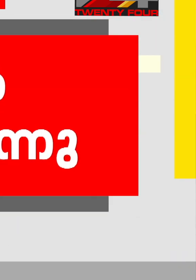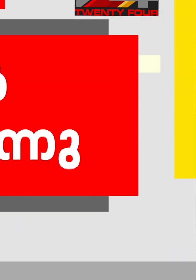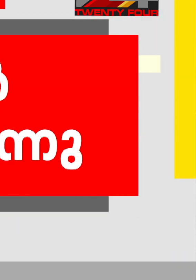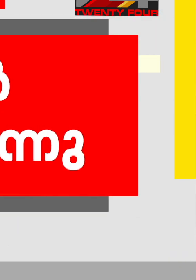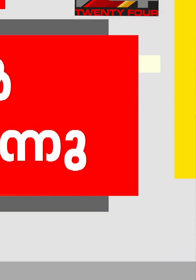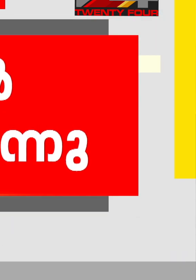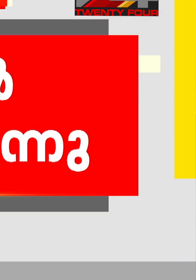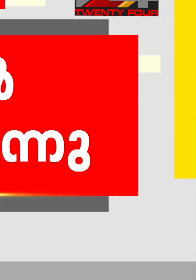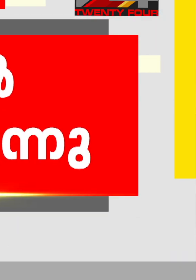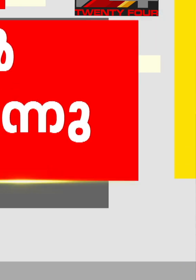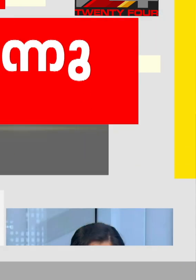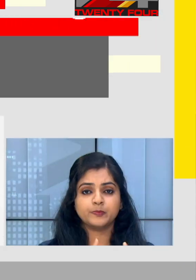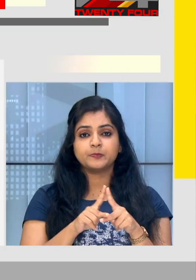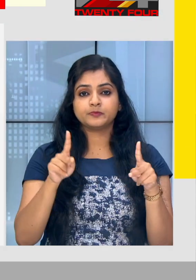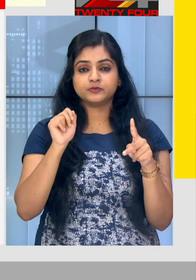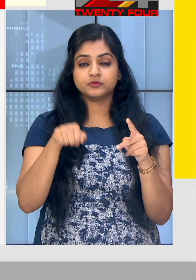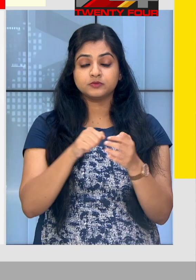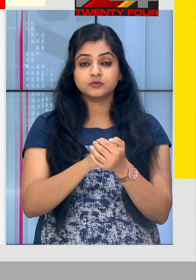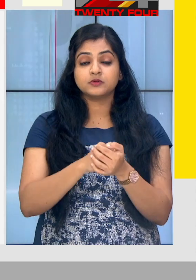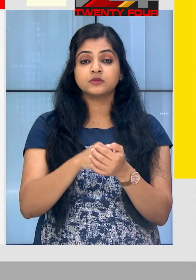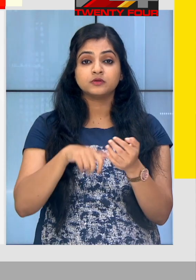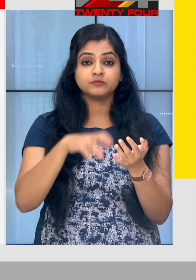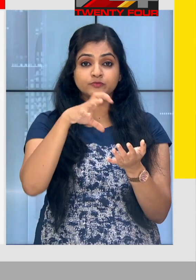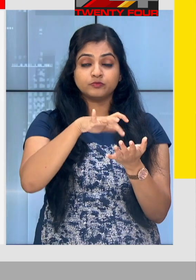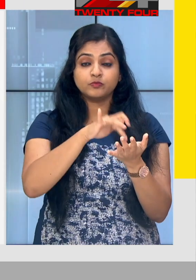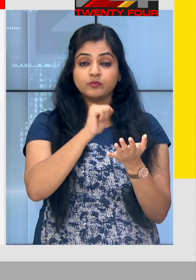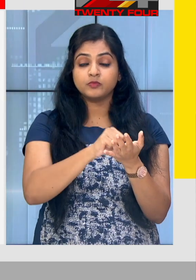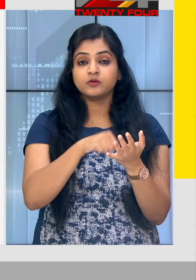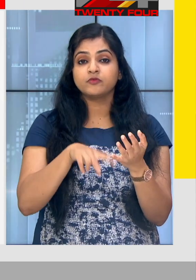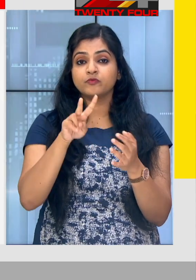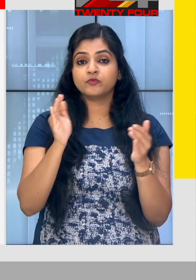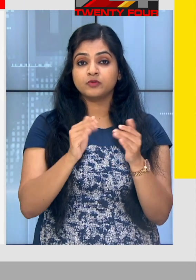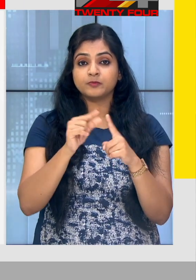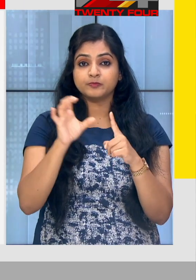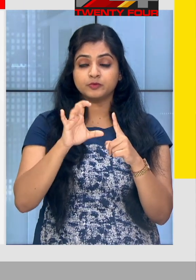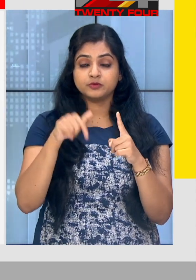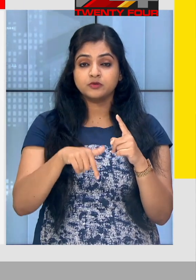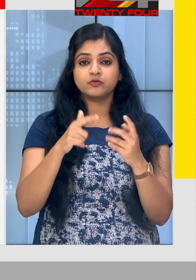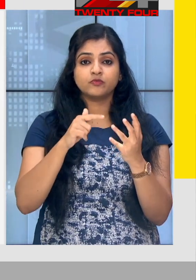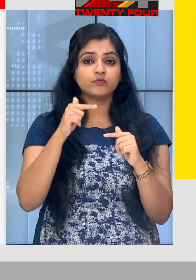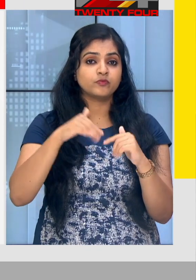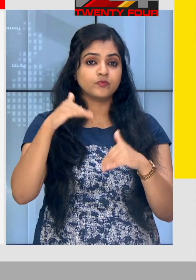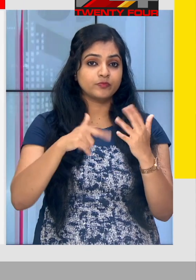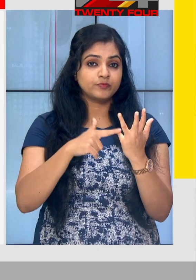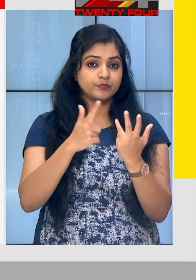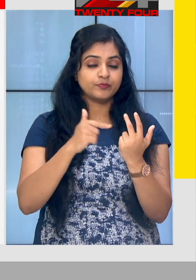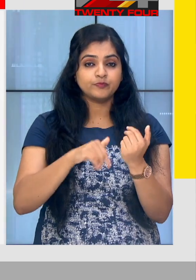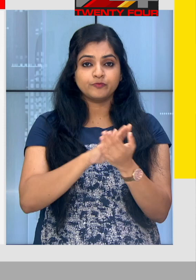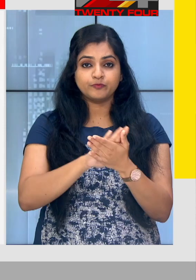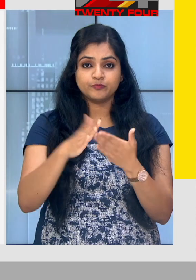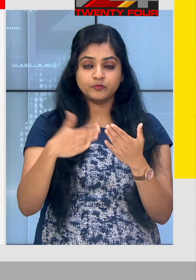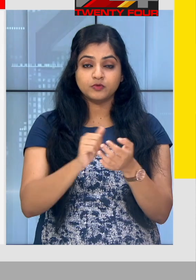തന്നെ പുരോഗമിക്കുകയാണ്. സംസ്ഥാനത്ത് ഗ്രാമപഞ്ചായത്തുകളിലേക്കുള്ള തെരഞ്ഞെടുപ്പിന്റെ വോട്ടെണ്ണൽ ഏതാണ്ട് പൂർത്തിയായിരിക്കുകയാണ്. ഇതിൽ